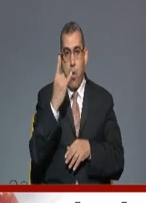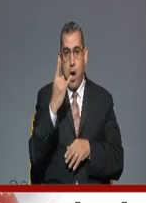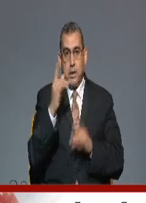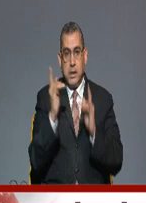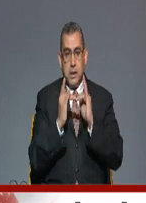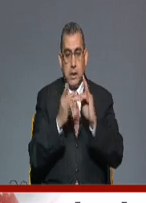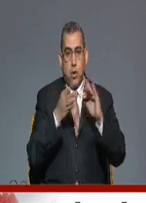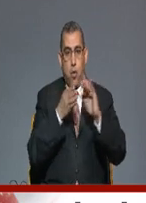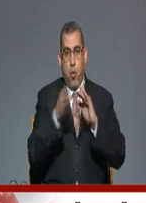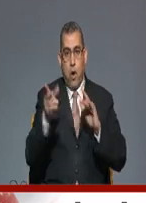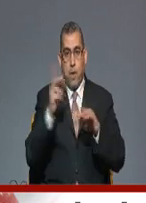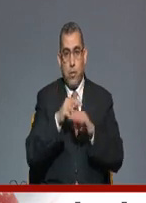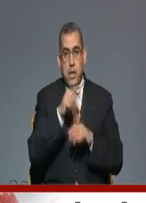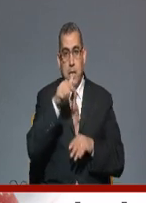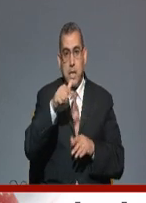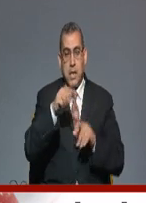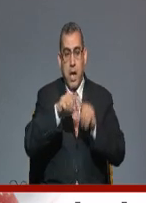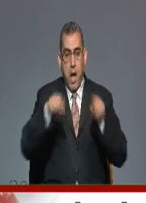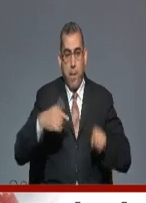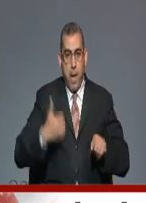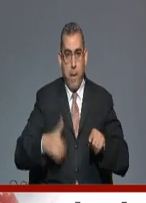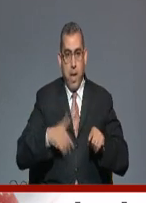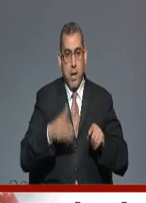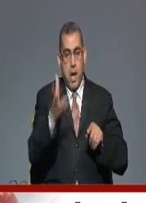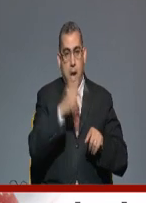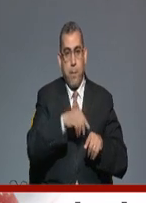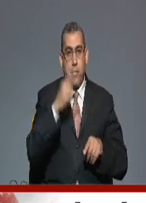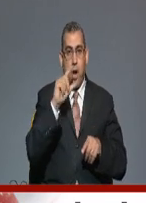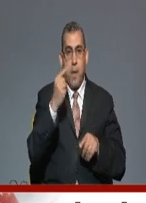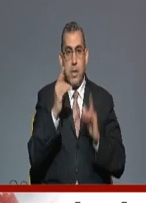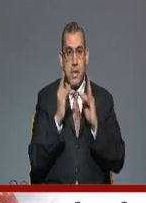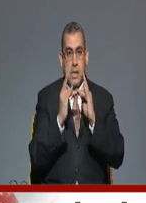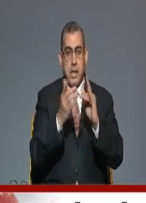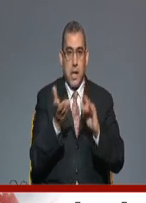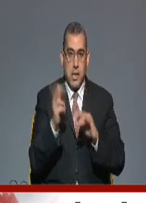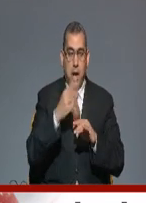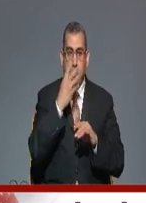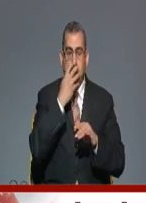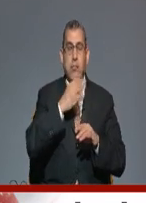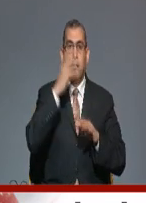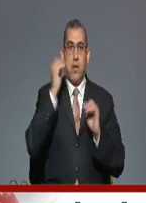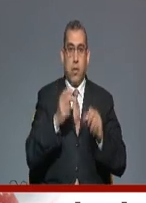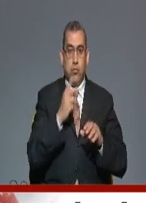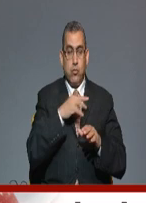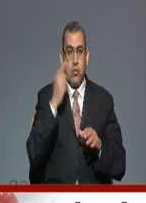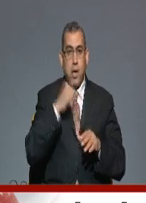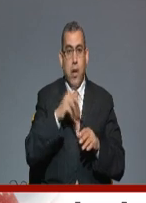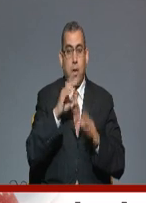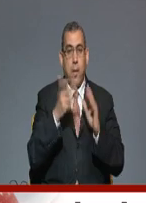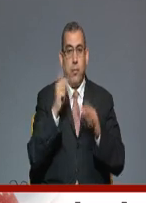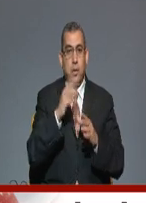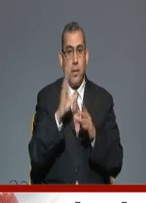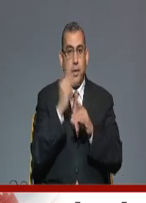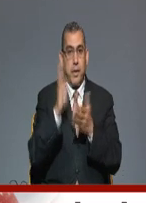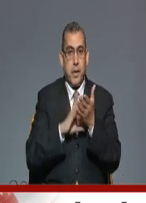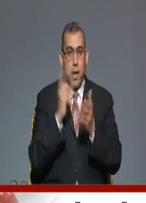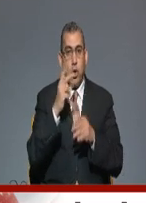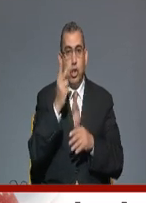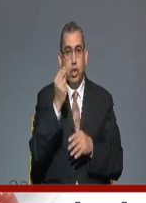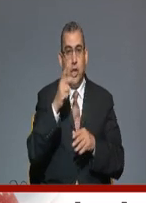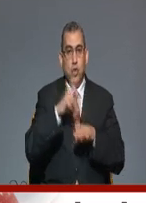داخلي، 6 غرف عمليات، 15 سرير إفاقة، 16 سرير طوارئ، زائد 20 عيادة